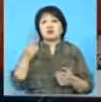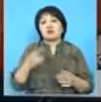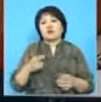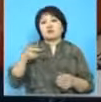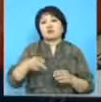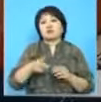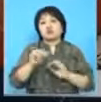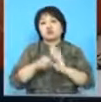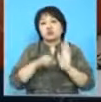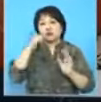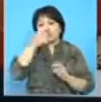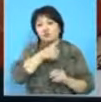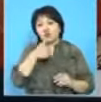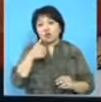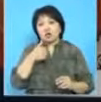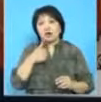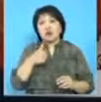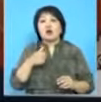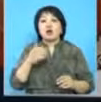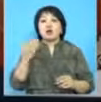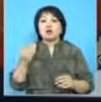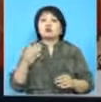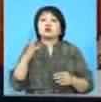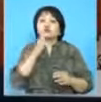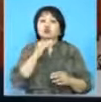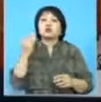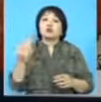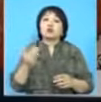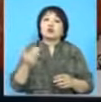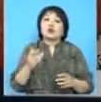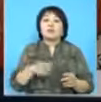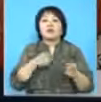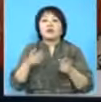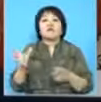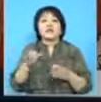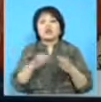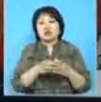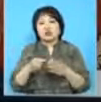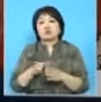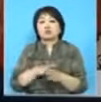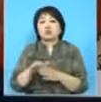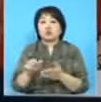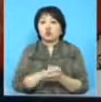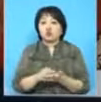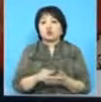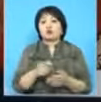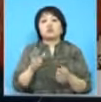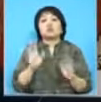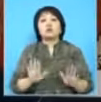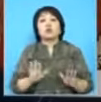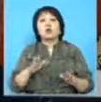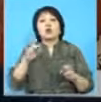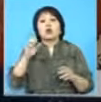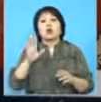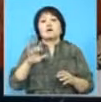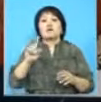января 2016 года в компетенцию частных судебных исполнителей перешли все категории исполнительных документов, за исключением